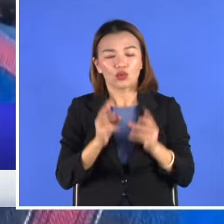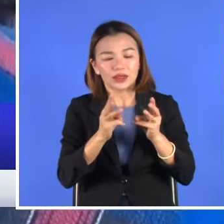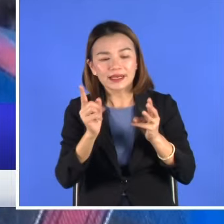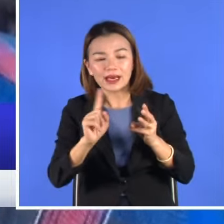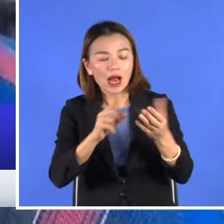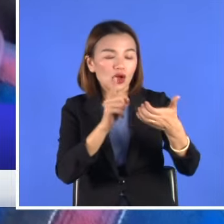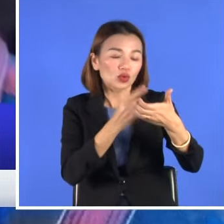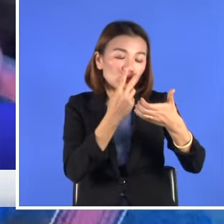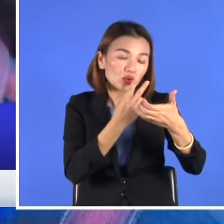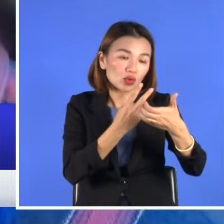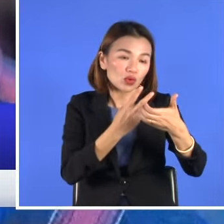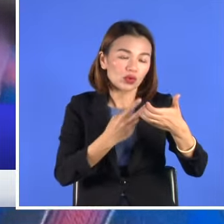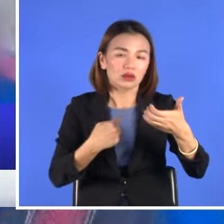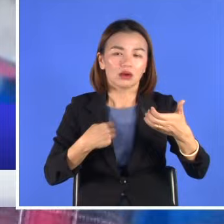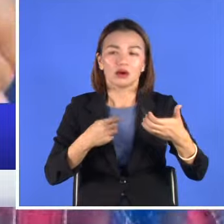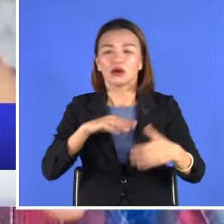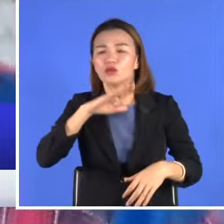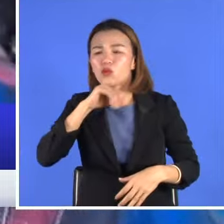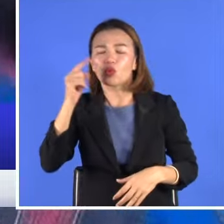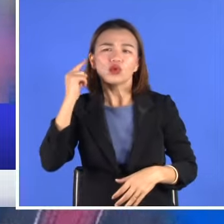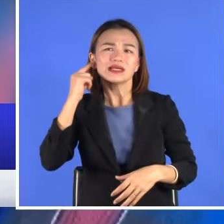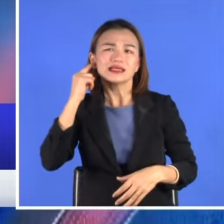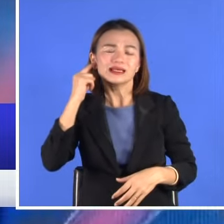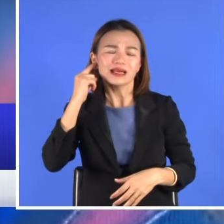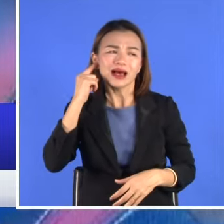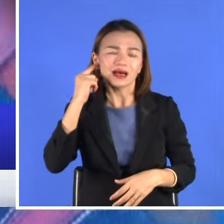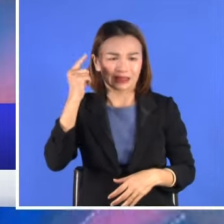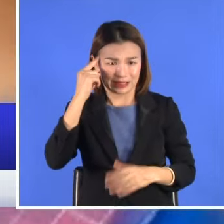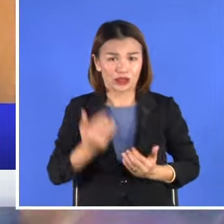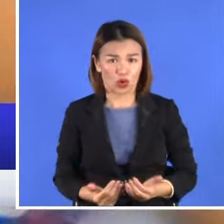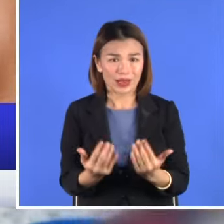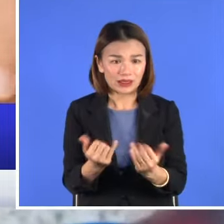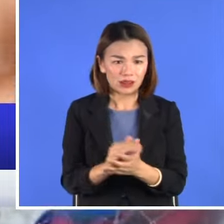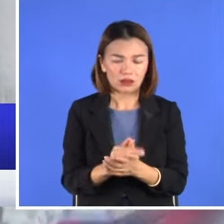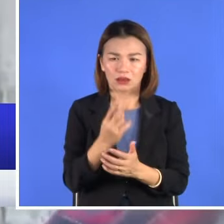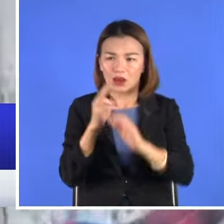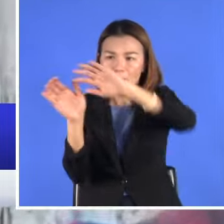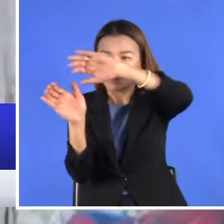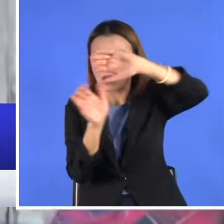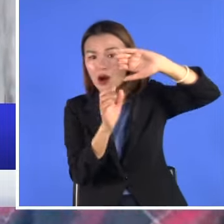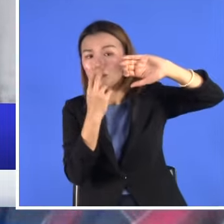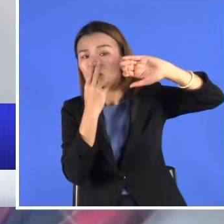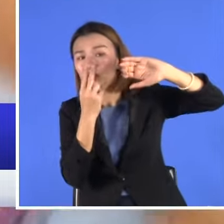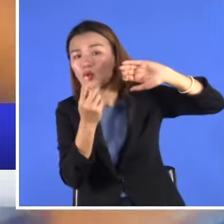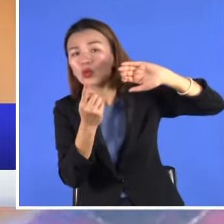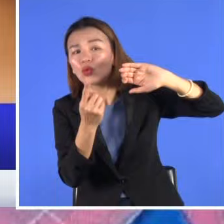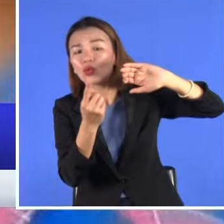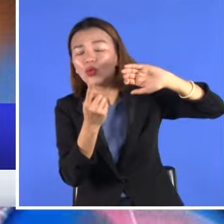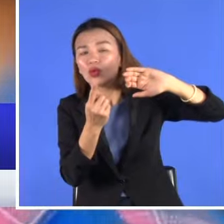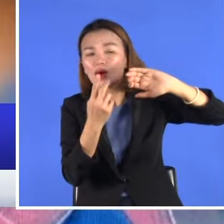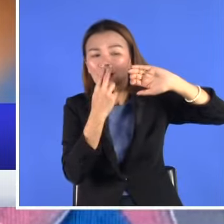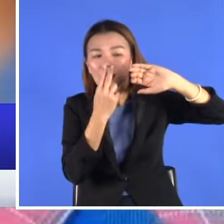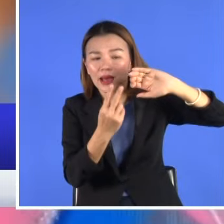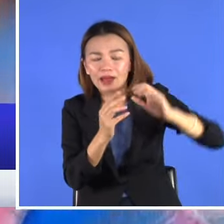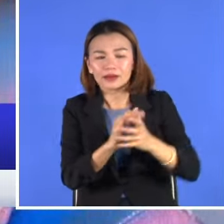หมูเรากำลังจะคลอดหรือเปล่าคอเก็บท้องมั้ยก็เลยโผล่หน้าออกมาดูปึ๊บเห็นเห็นอ่าตะ